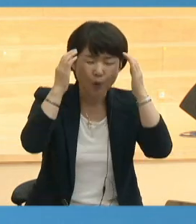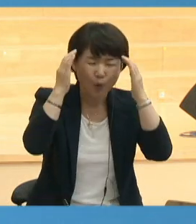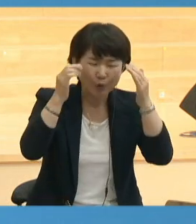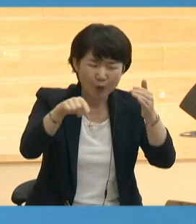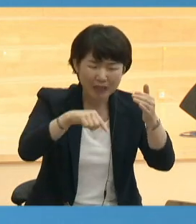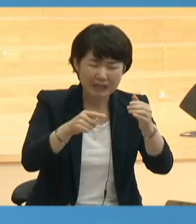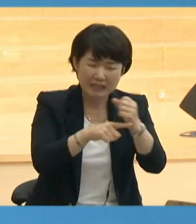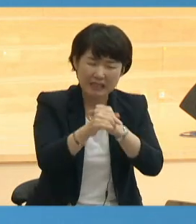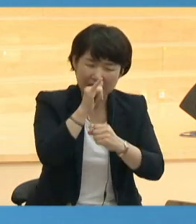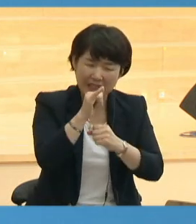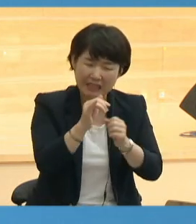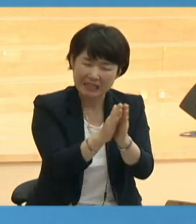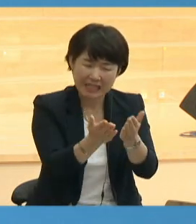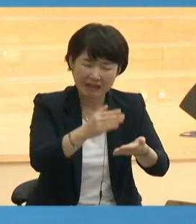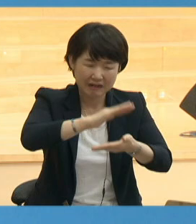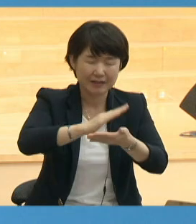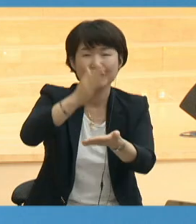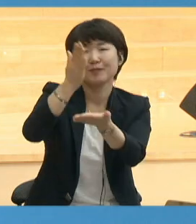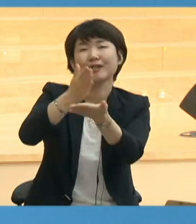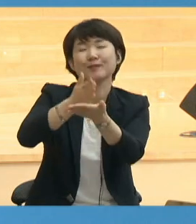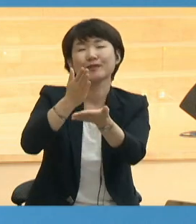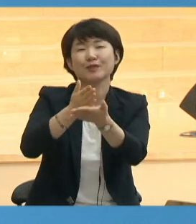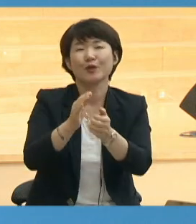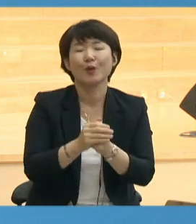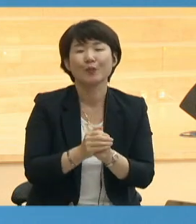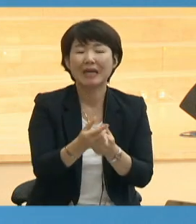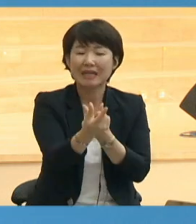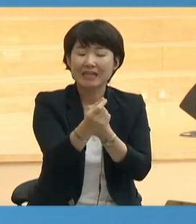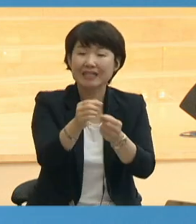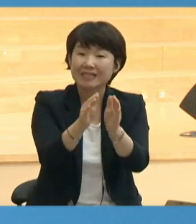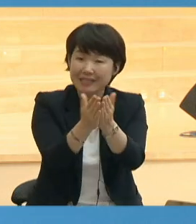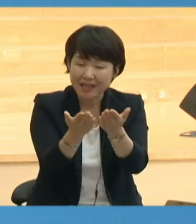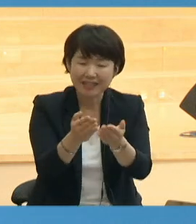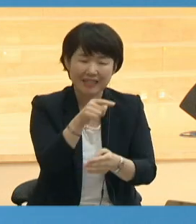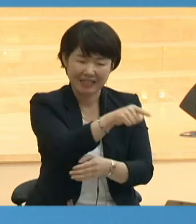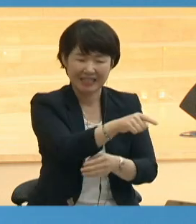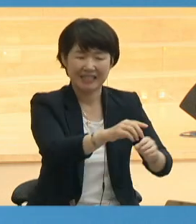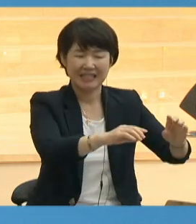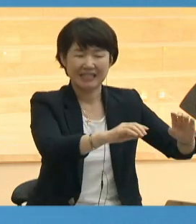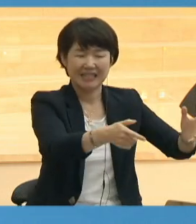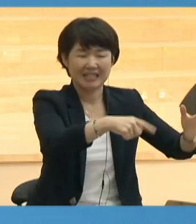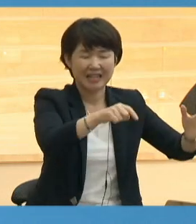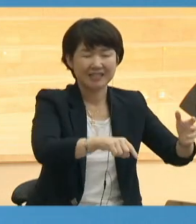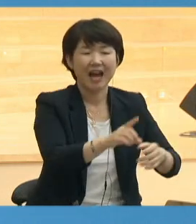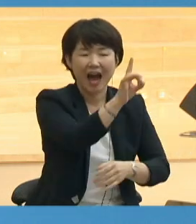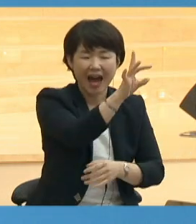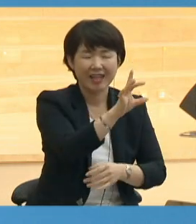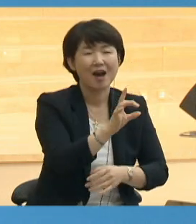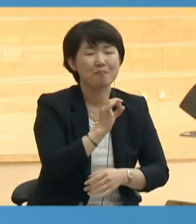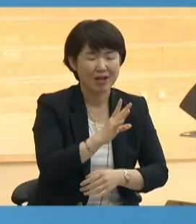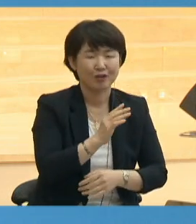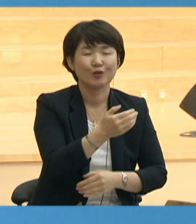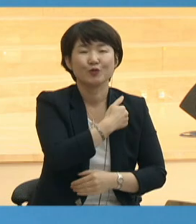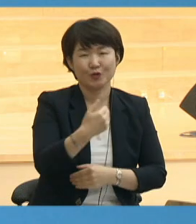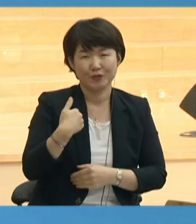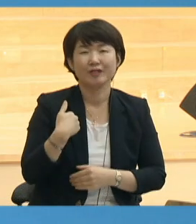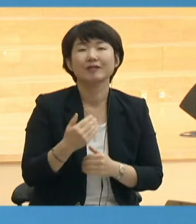그런 책을 쓰지 마시길 바랍니다 그런 책은 지상에서 한권으로 족합니다